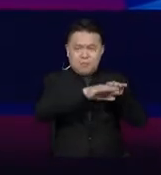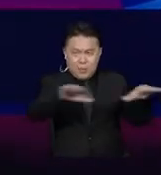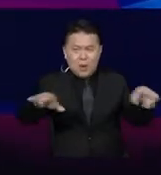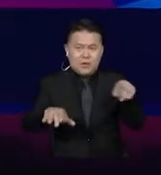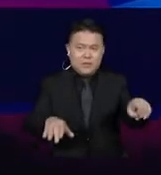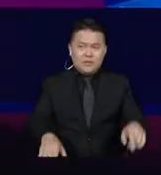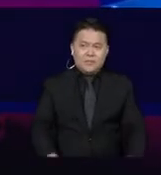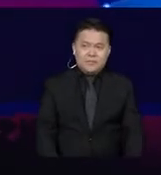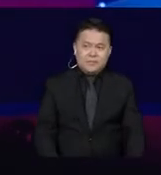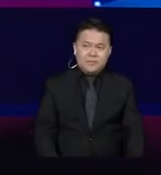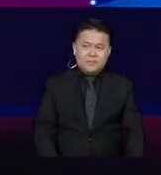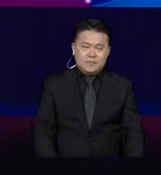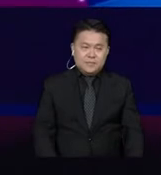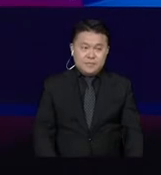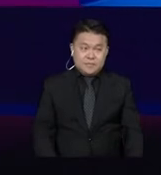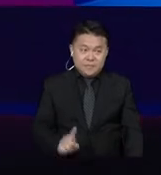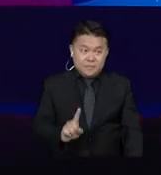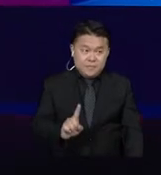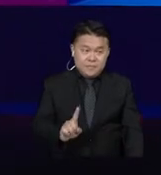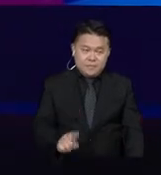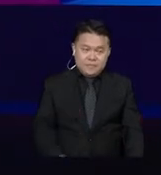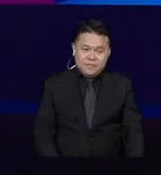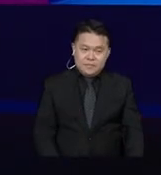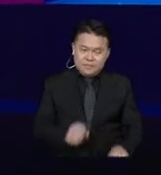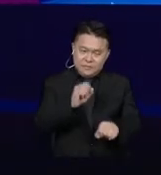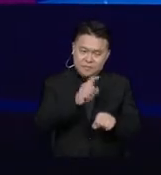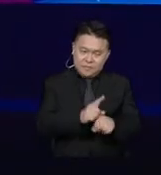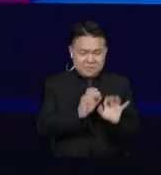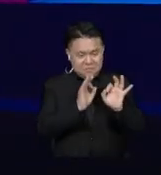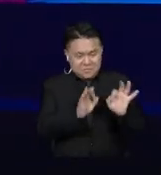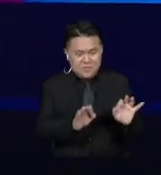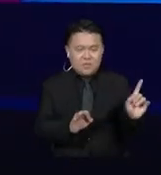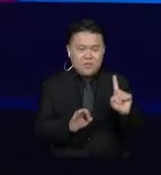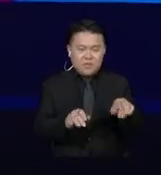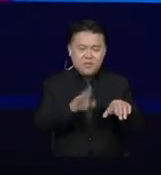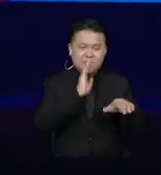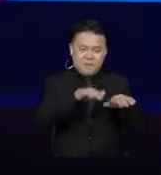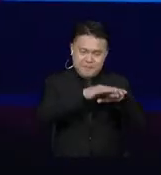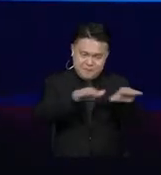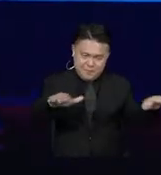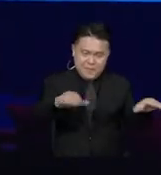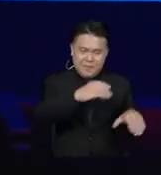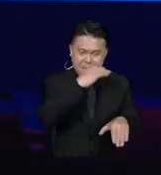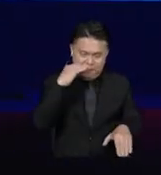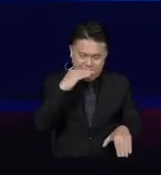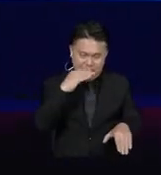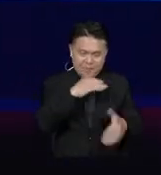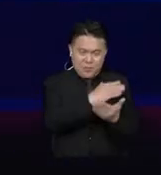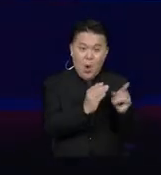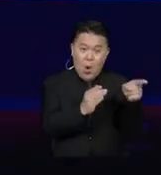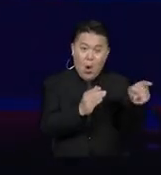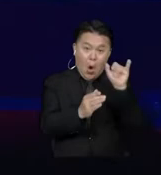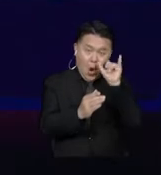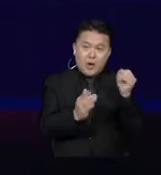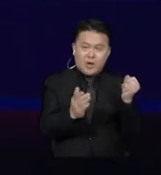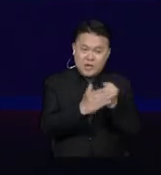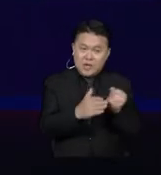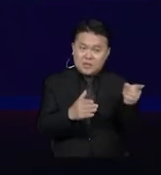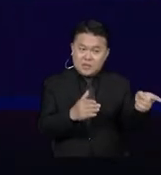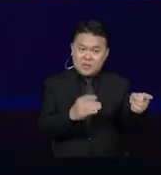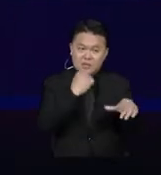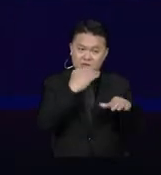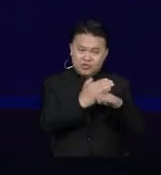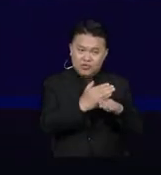So it really is in nature. There are some species that are very equal and fair and Yeah. Could be very good at democracy. 네. 어떤 속성이